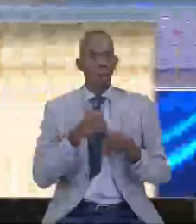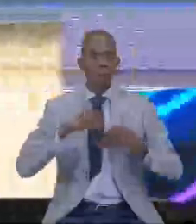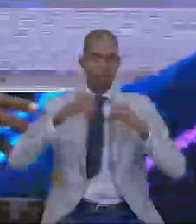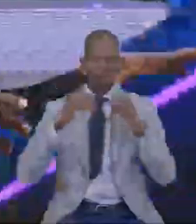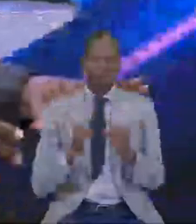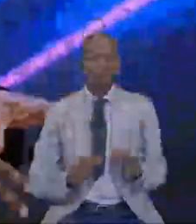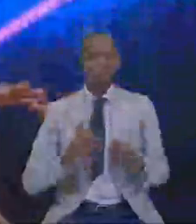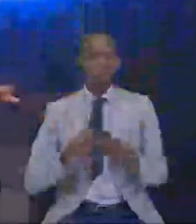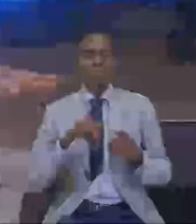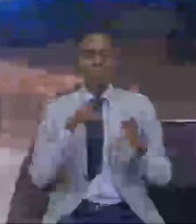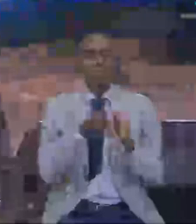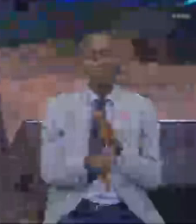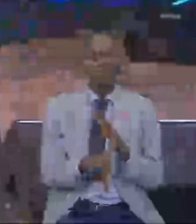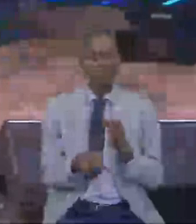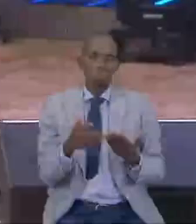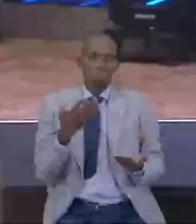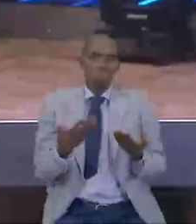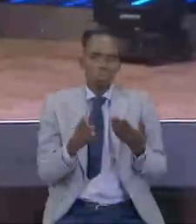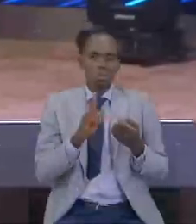tuer.